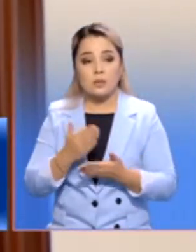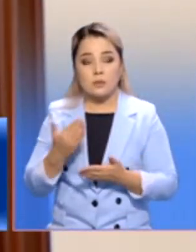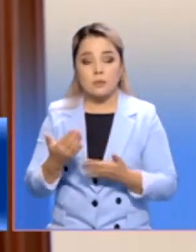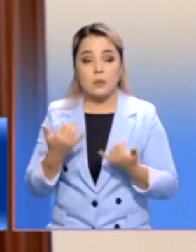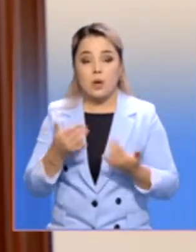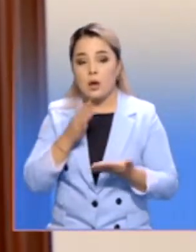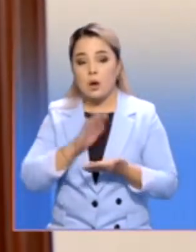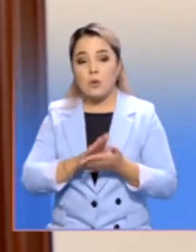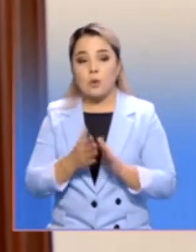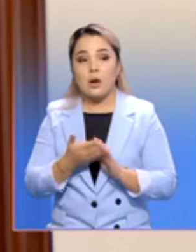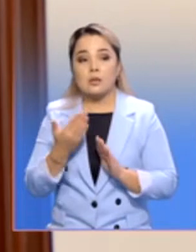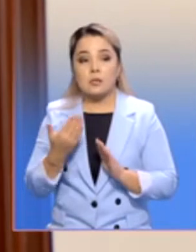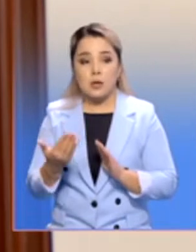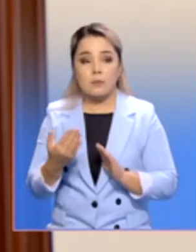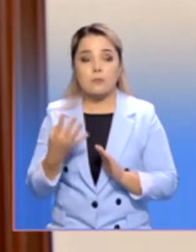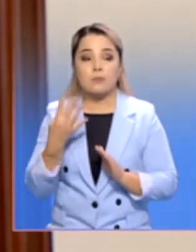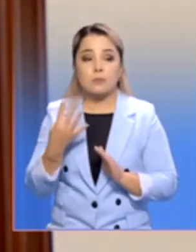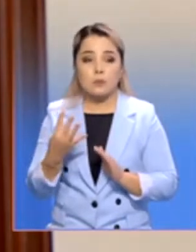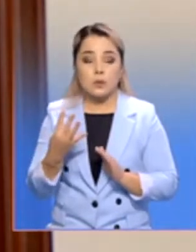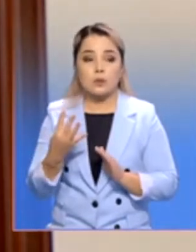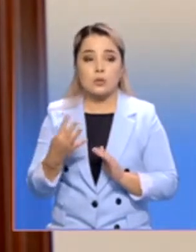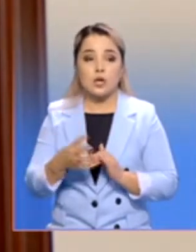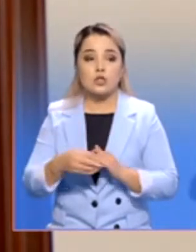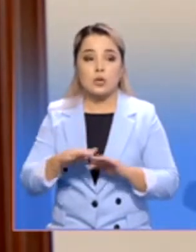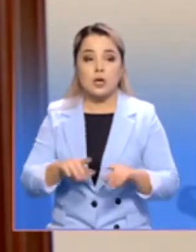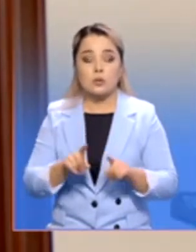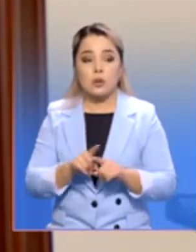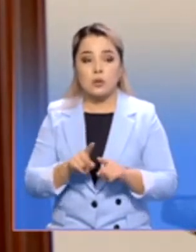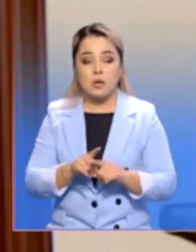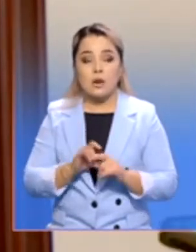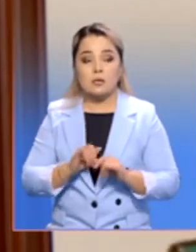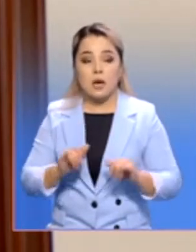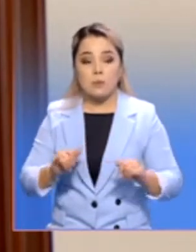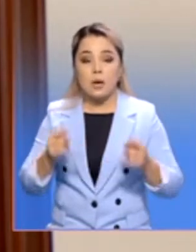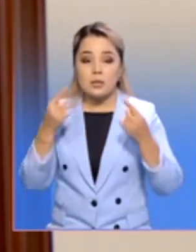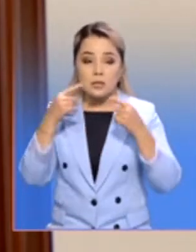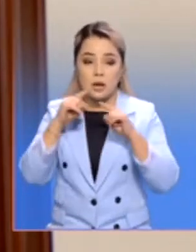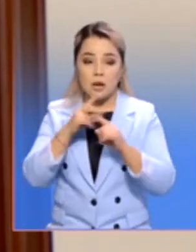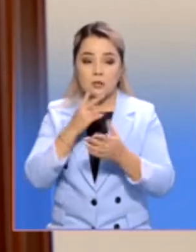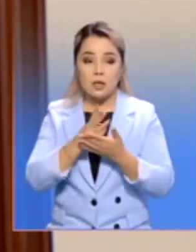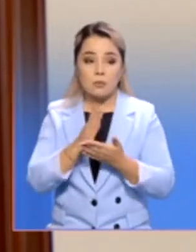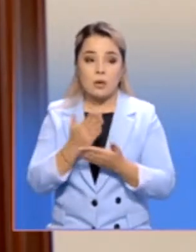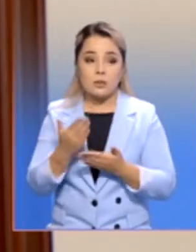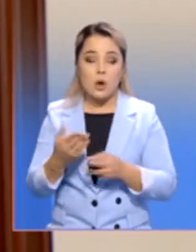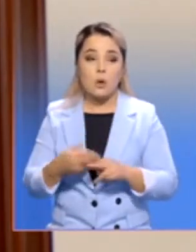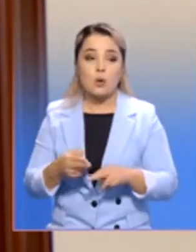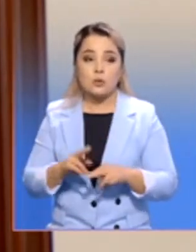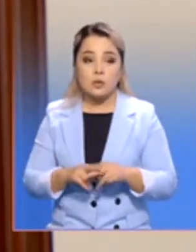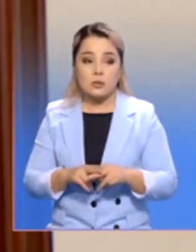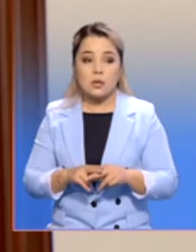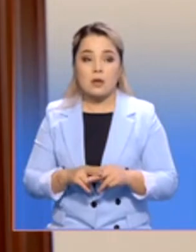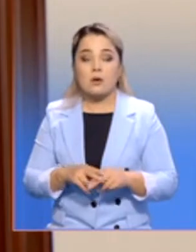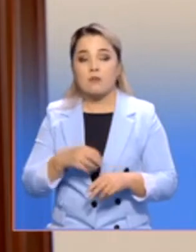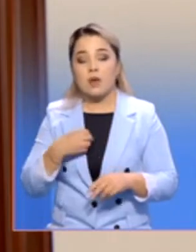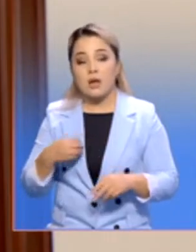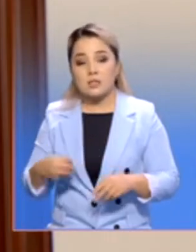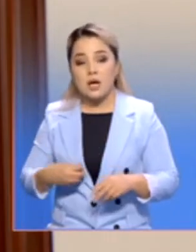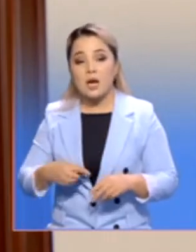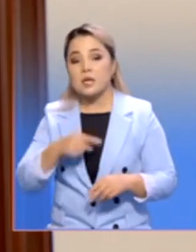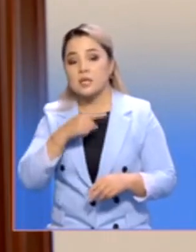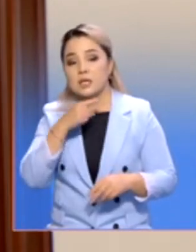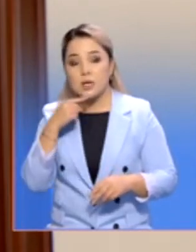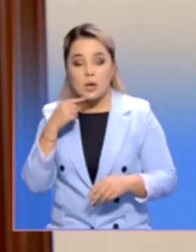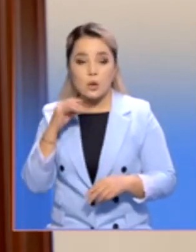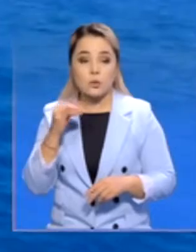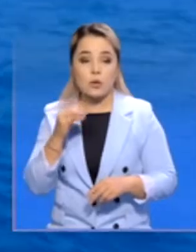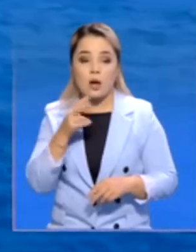Қазіргі уақытта 4 елден дамыған технологияларды қарастырып жатырмыз біздер. Бұл Франция, Ресей, Оңтүстік